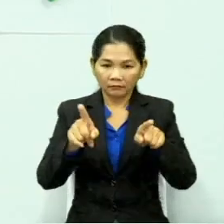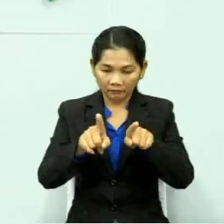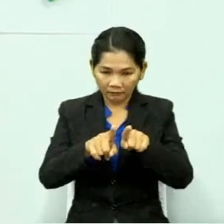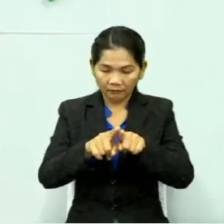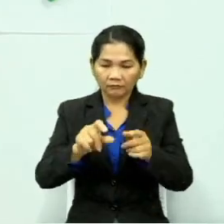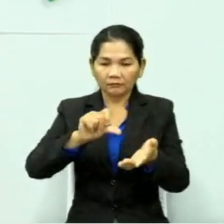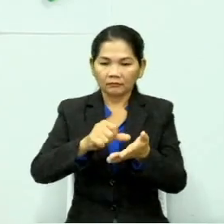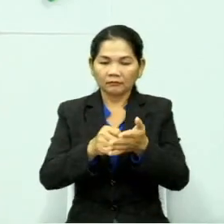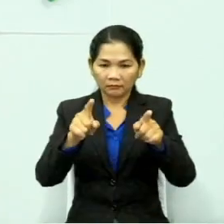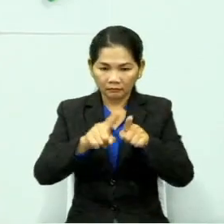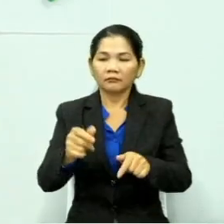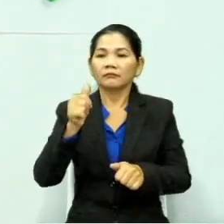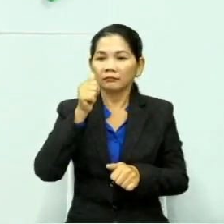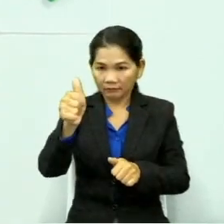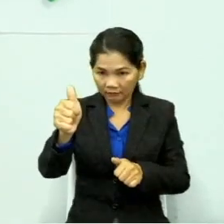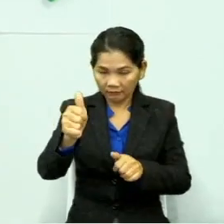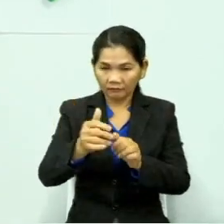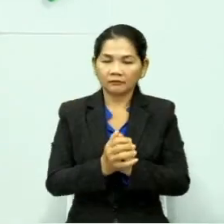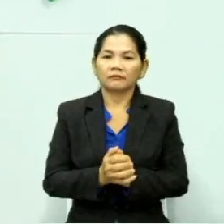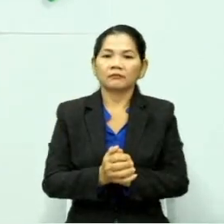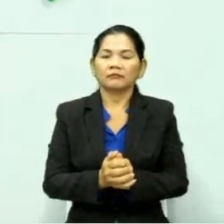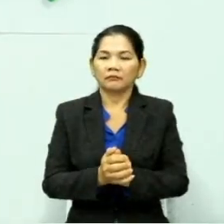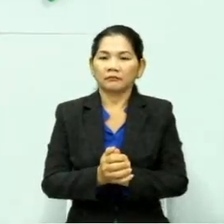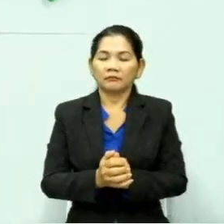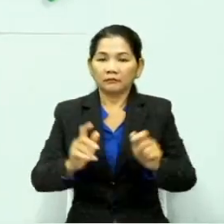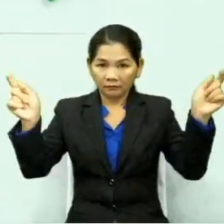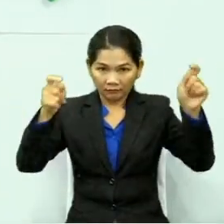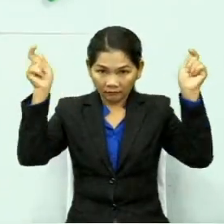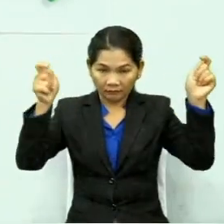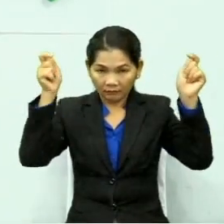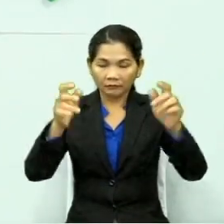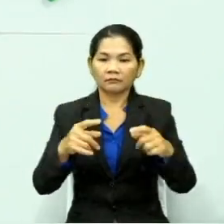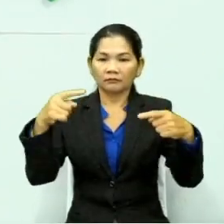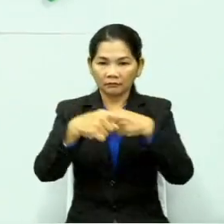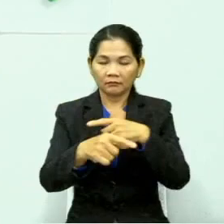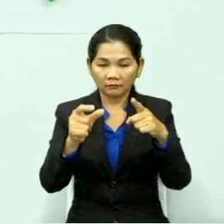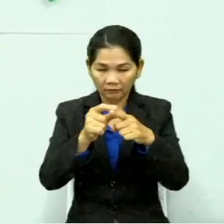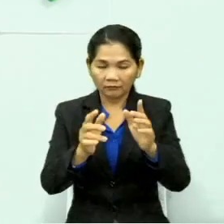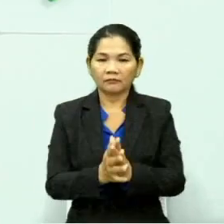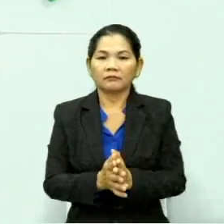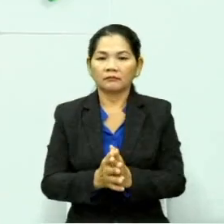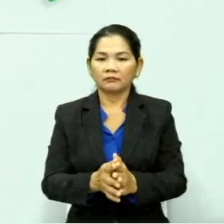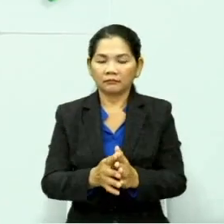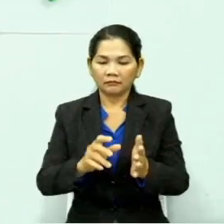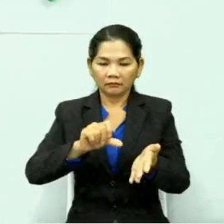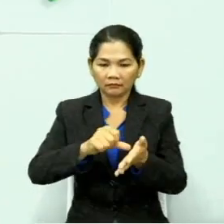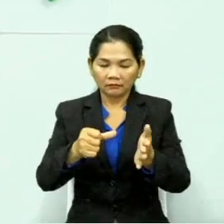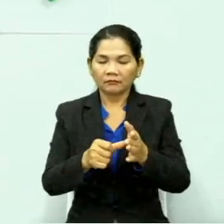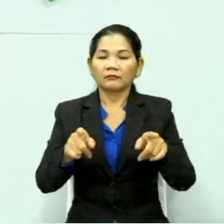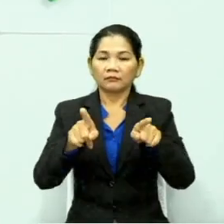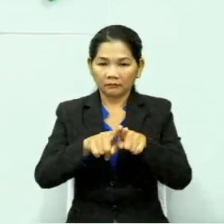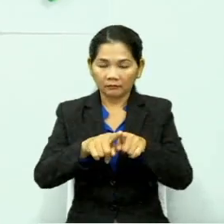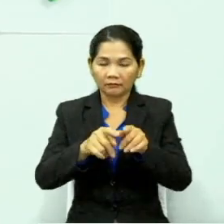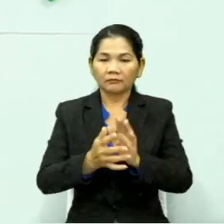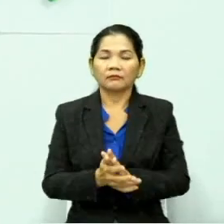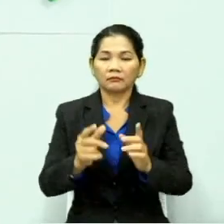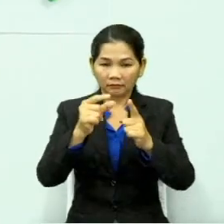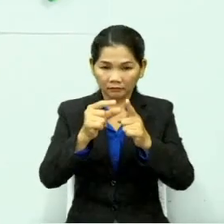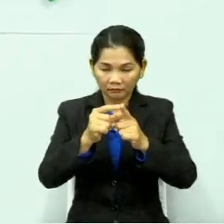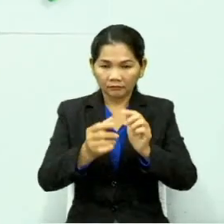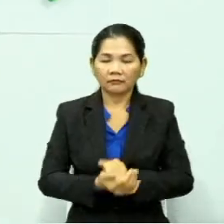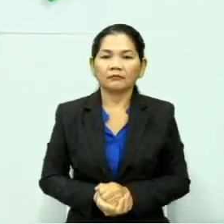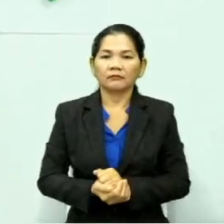phía lõ bẩn bảy cho rộp vế vạch chân lạ sắp nâng